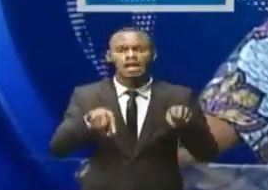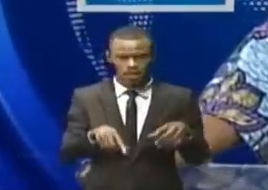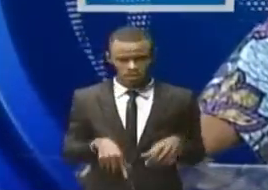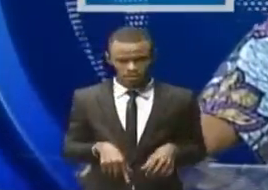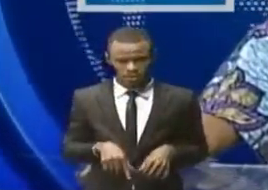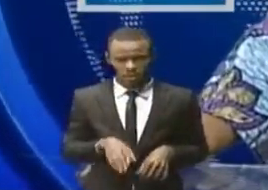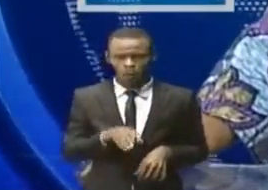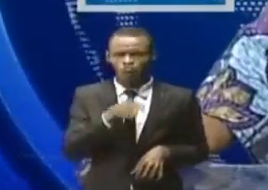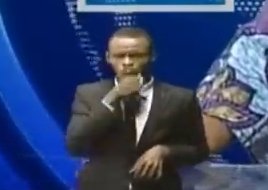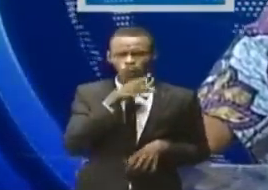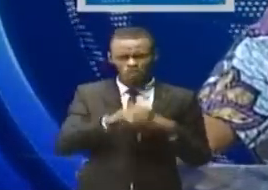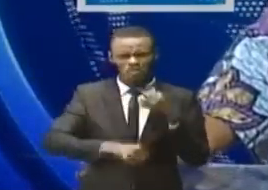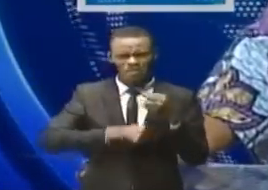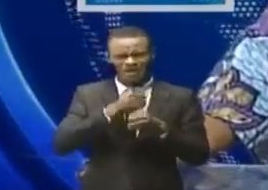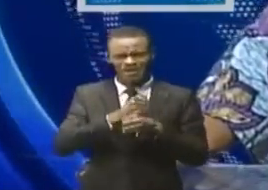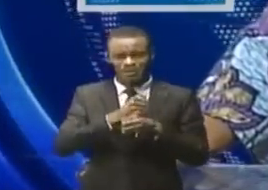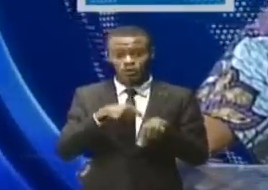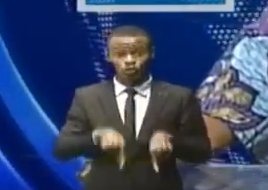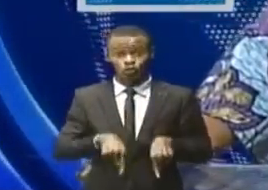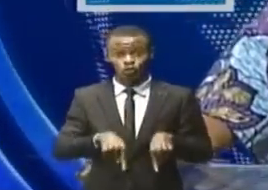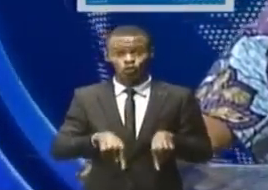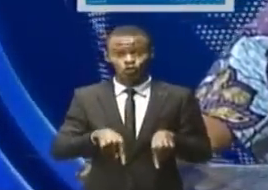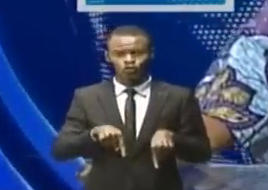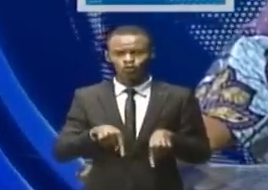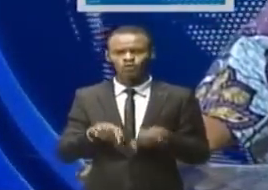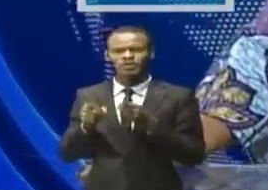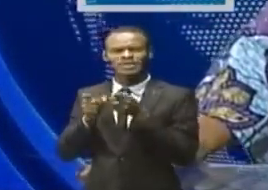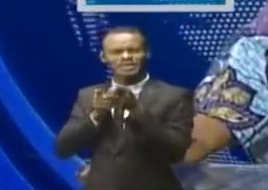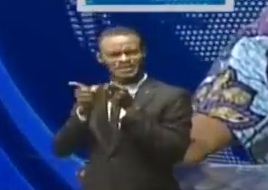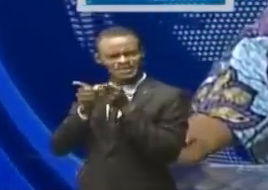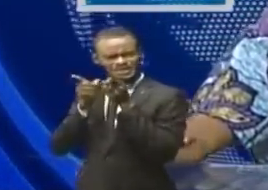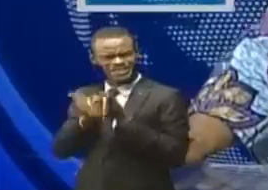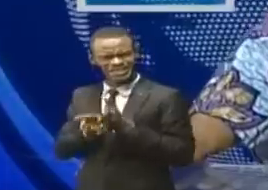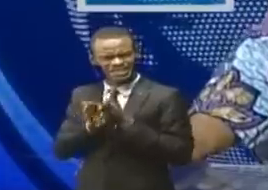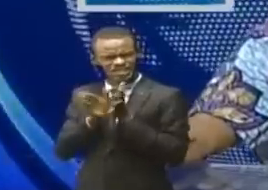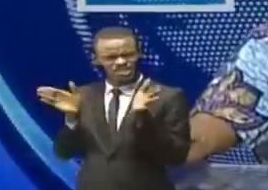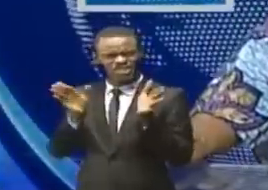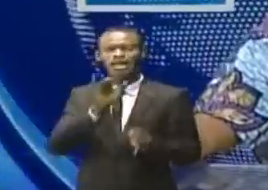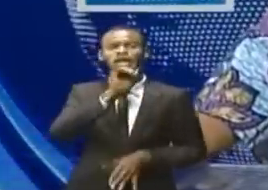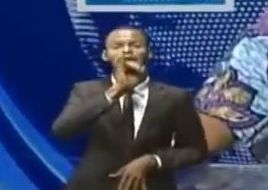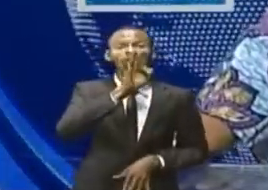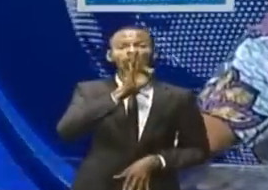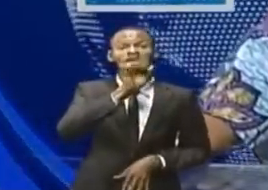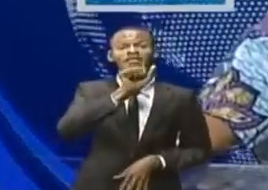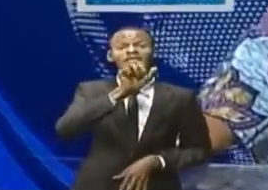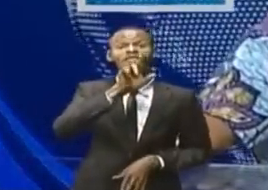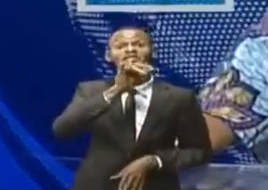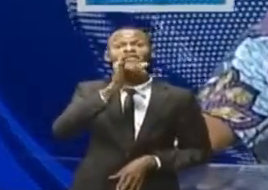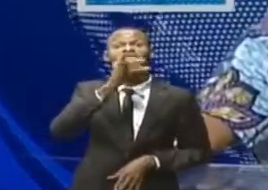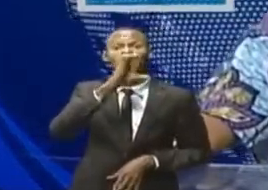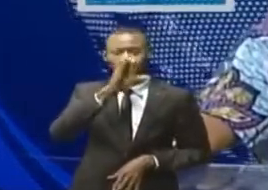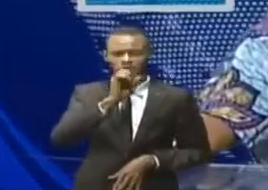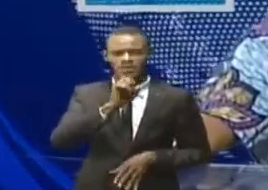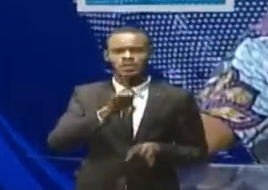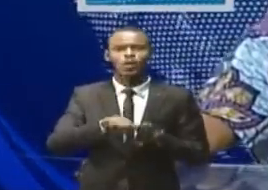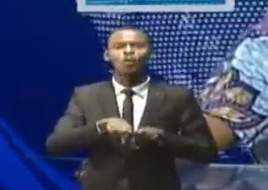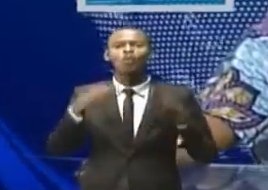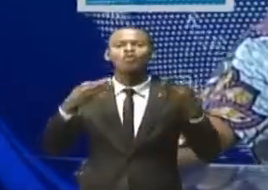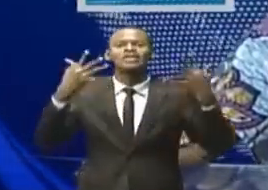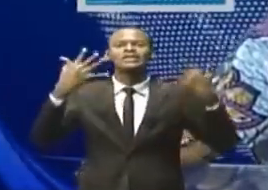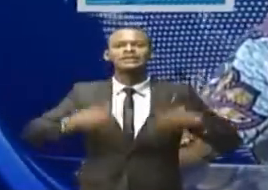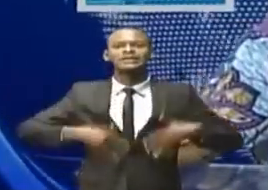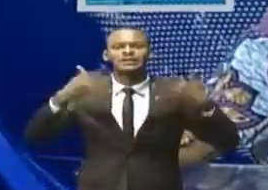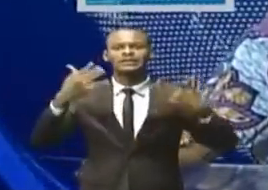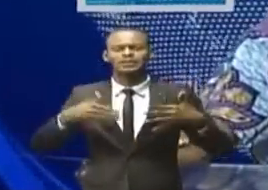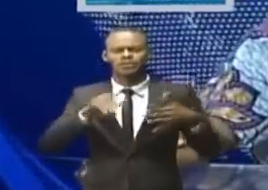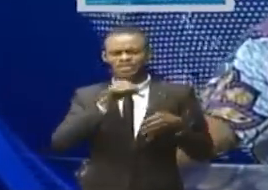a lancé les activités commémoratives du cinquantenaire de l'IFASIC en présence de la directrice générale de la RTNC, Sylvie